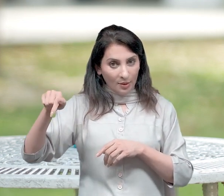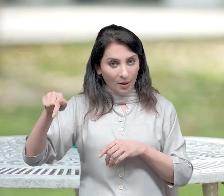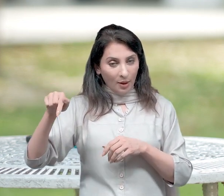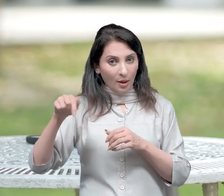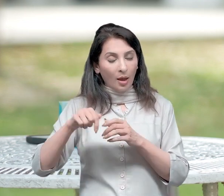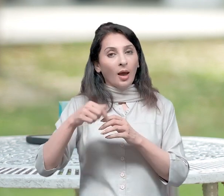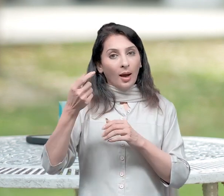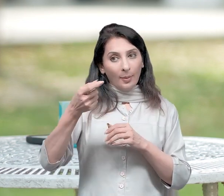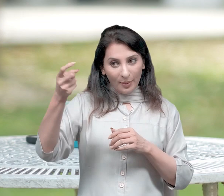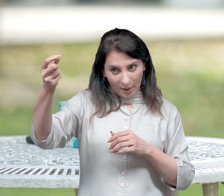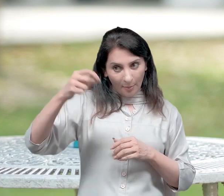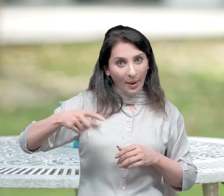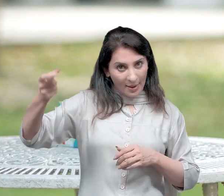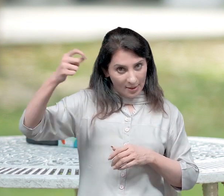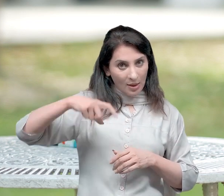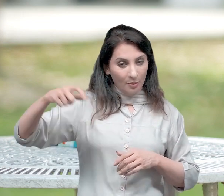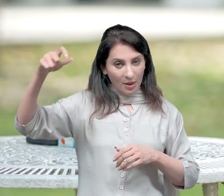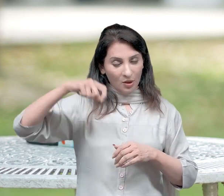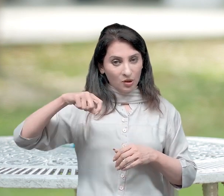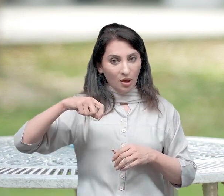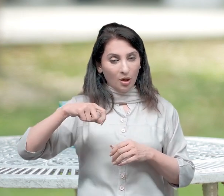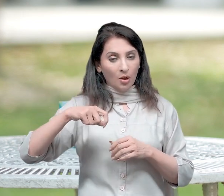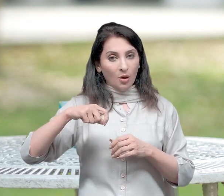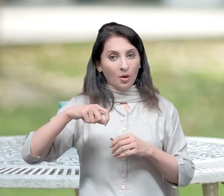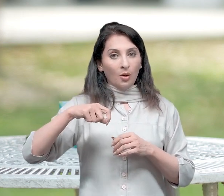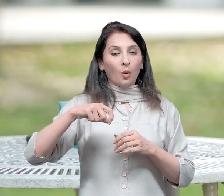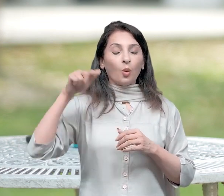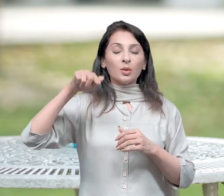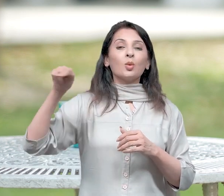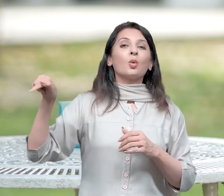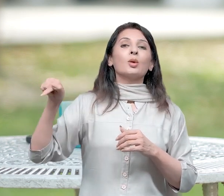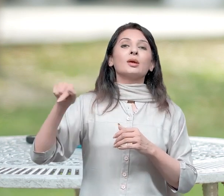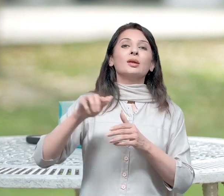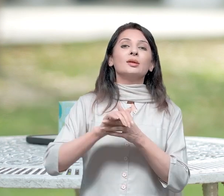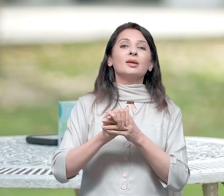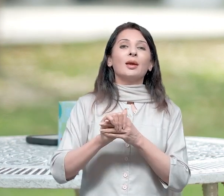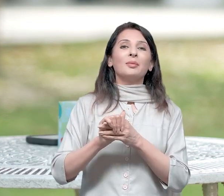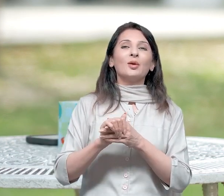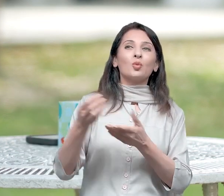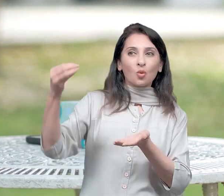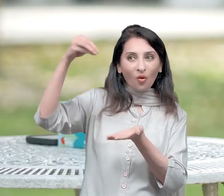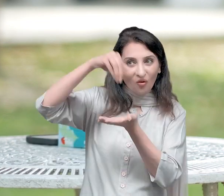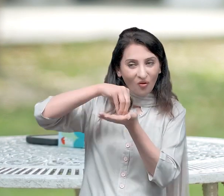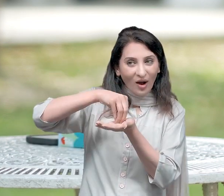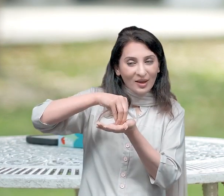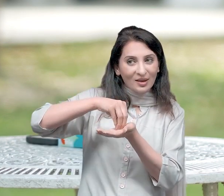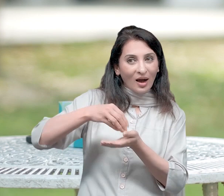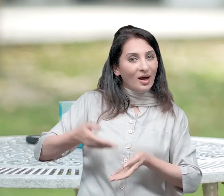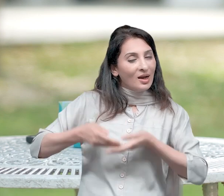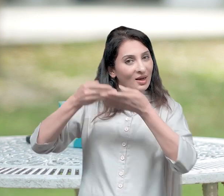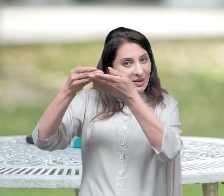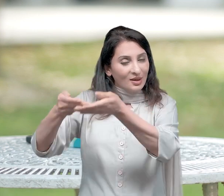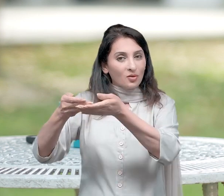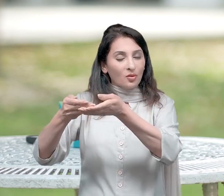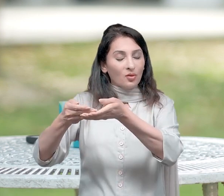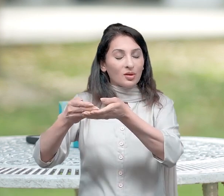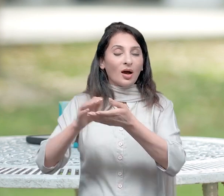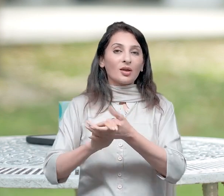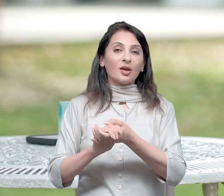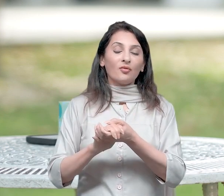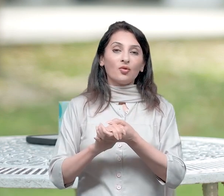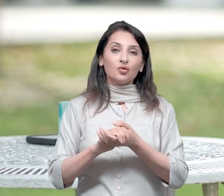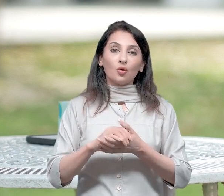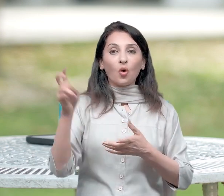کی وجہ سے، ان کے لیے کوئی اور انسینٹیوز کریں تاکہ وہ اور زیادہ سے زیادہ پیسے آفیشیل چینل سے